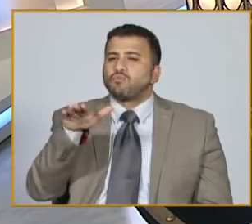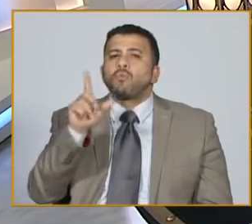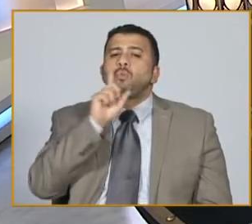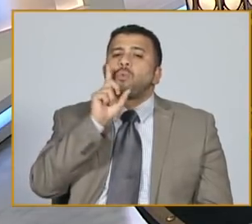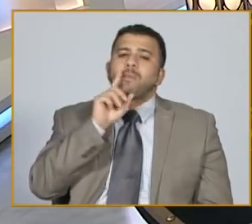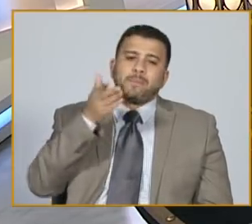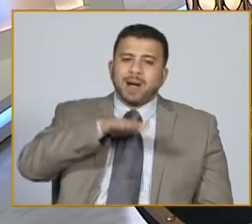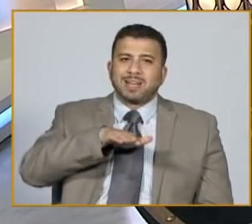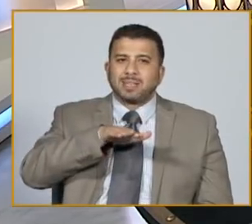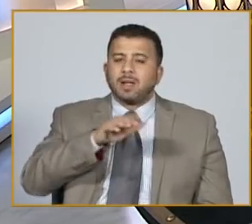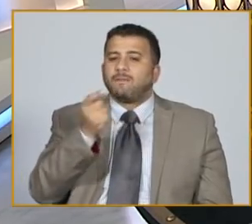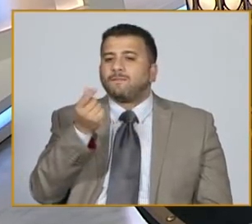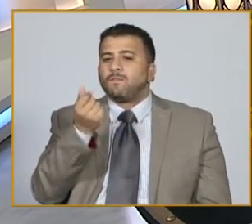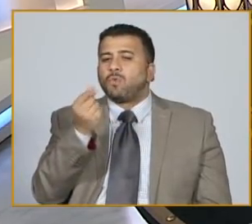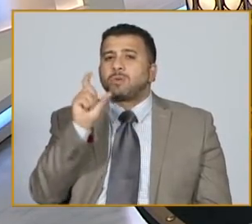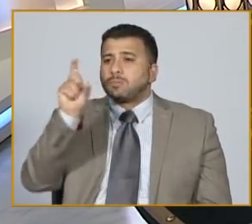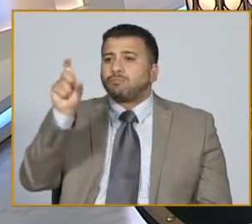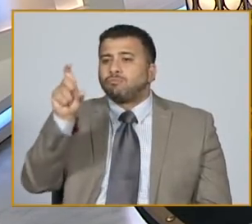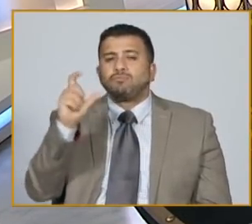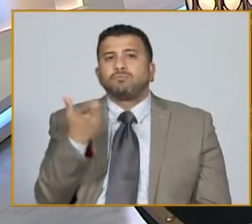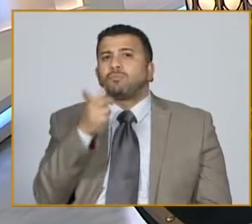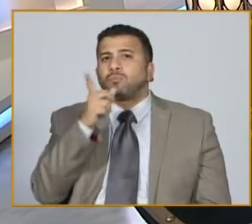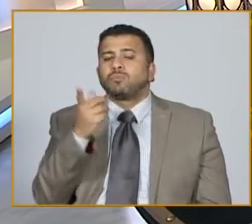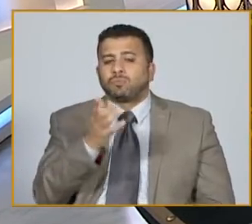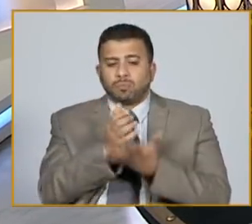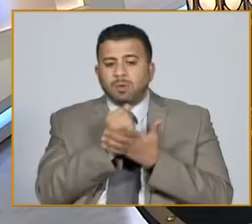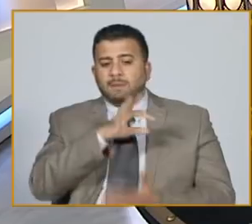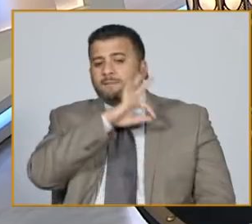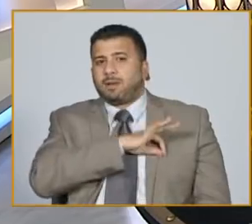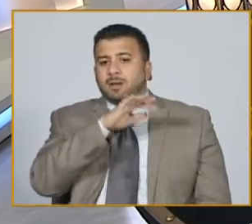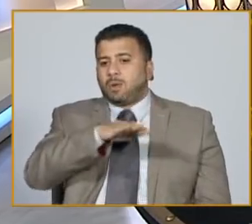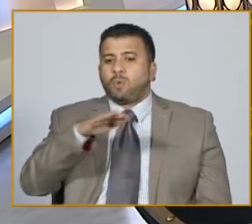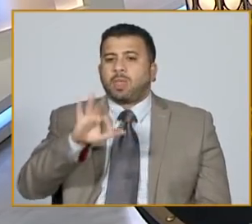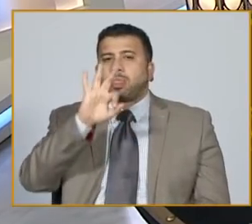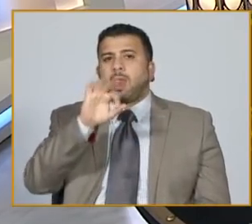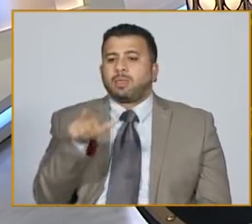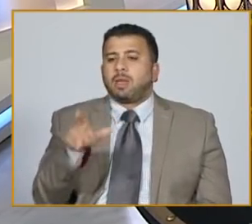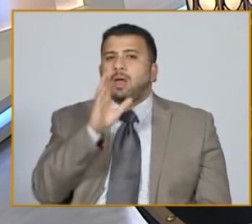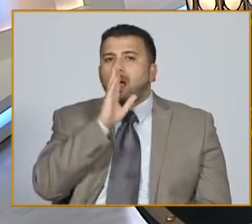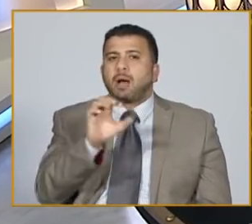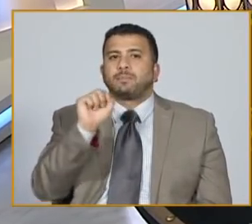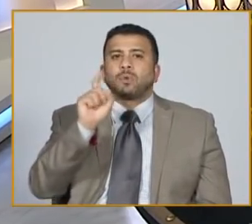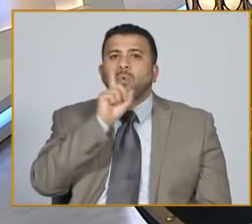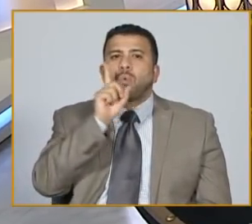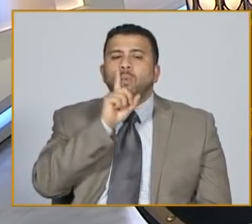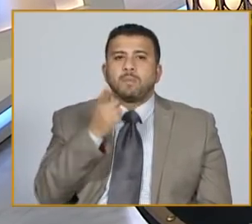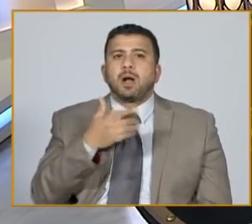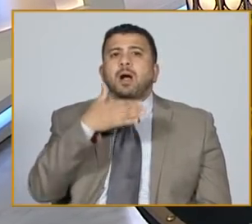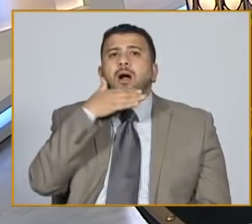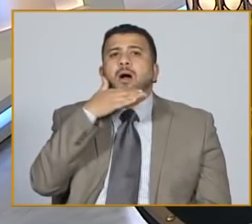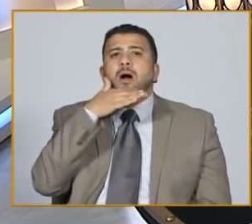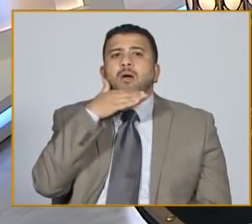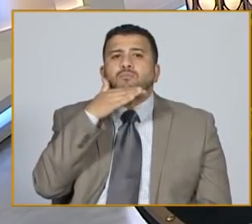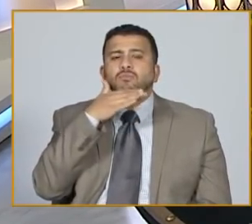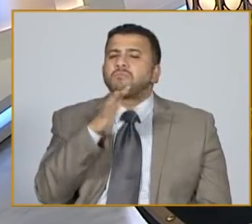التقاعد الذي هؤلاء الأطفال المستفيدين الوحيدين منه، وأن والدهم ليس